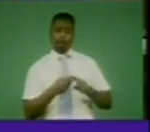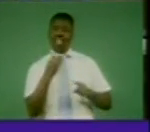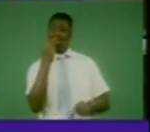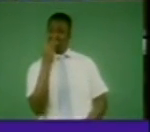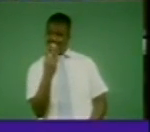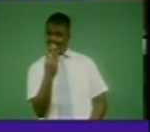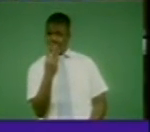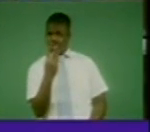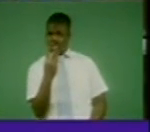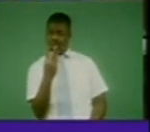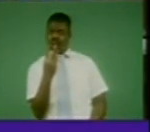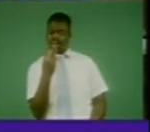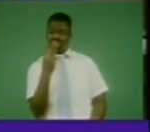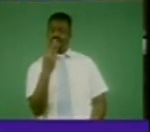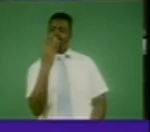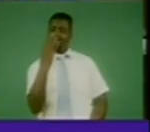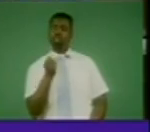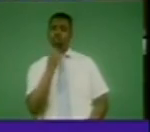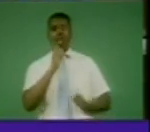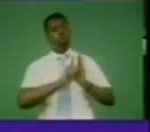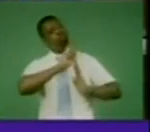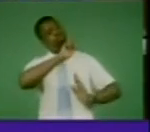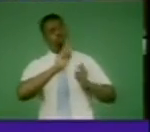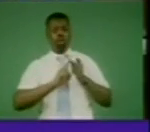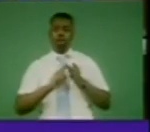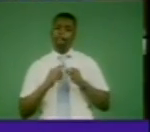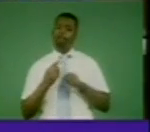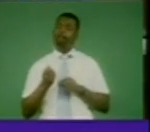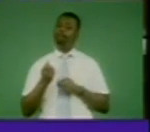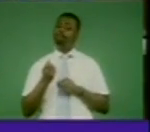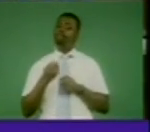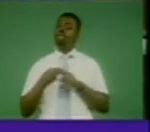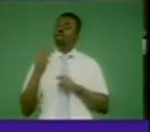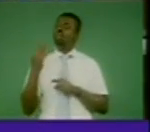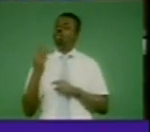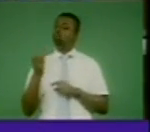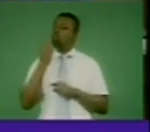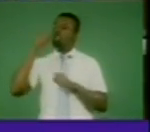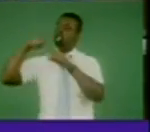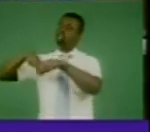30,334 kura ya juu na 333 kura ya chini.